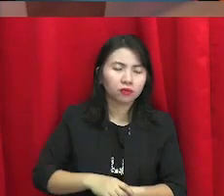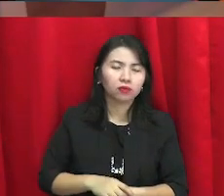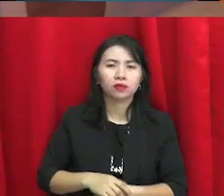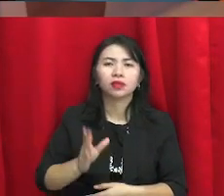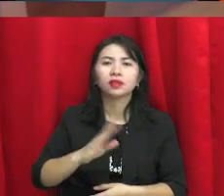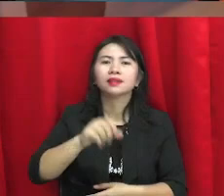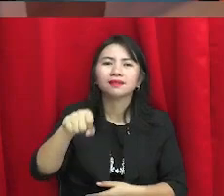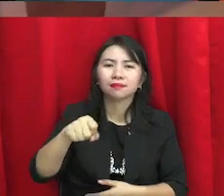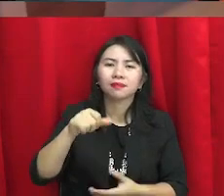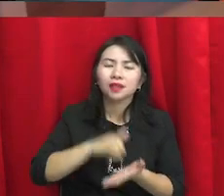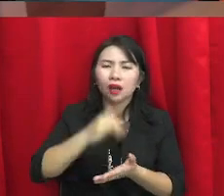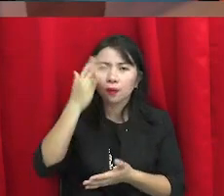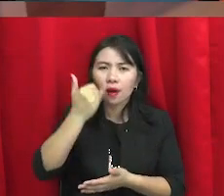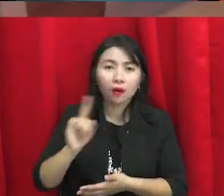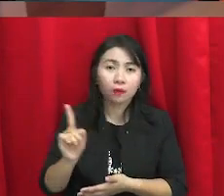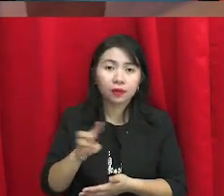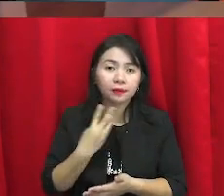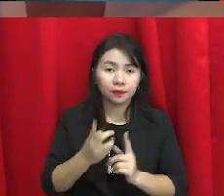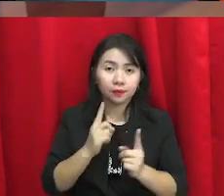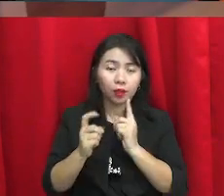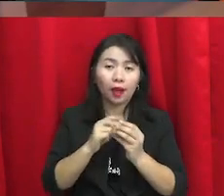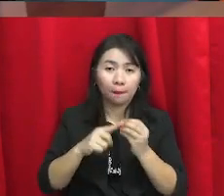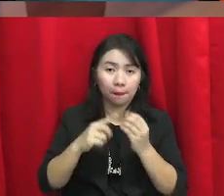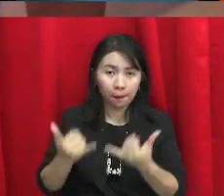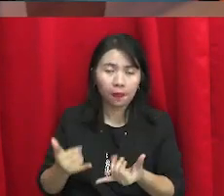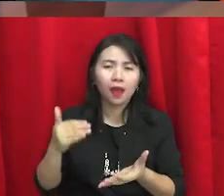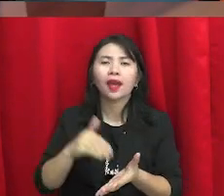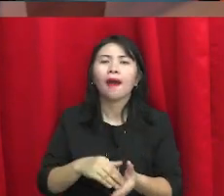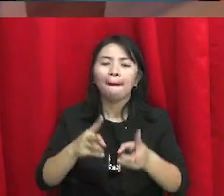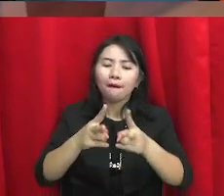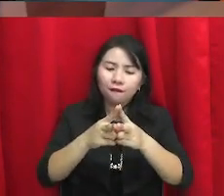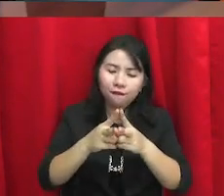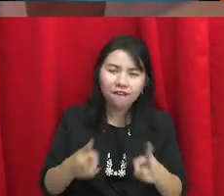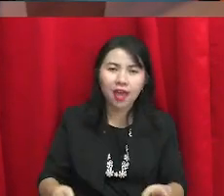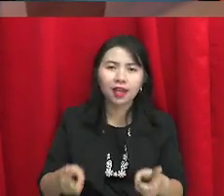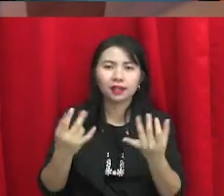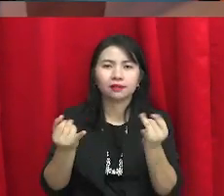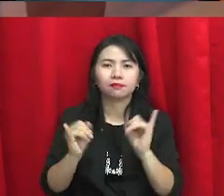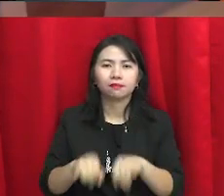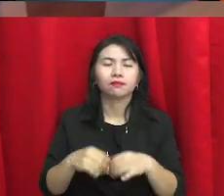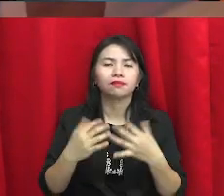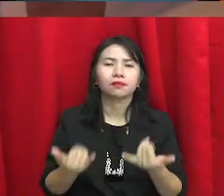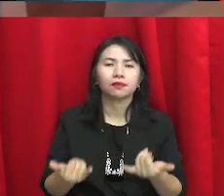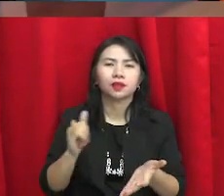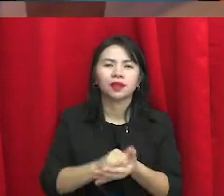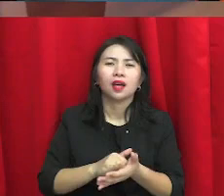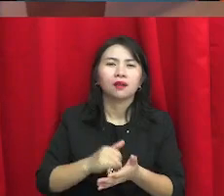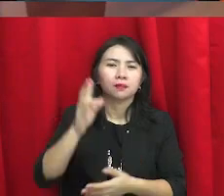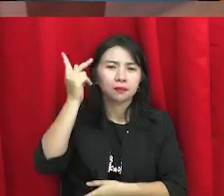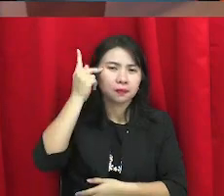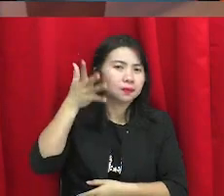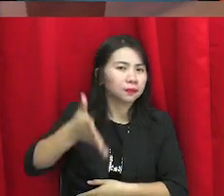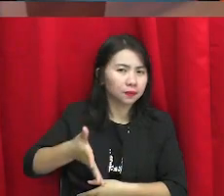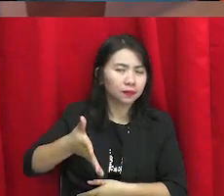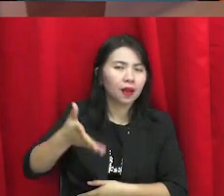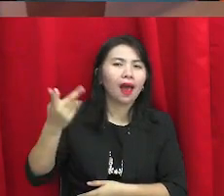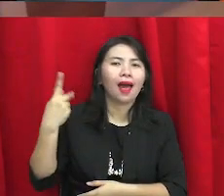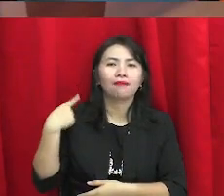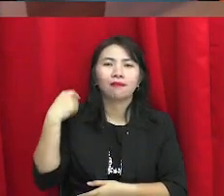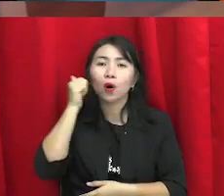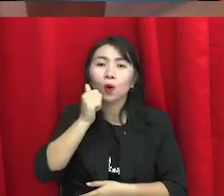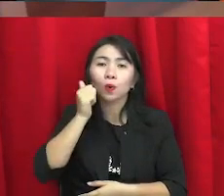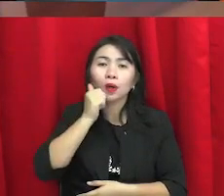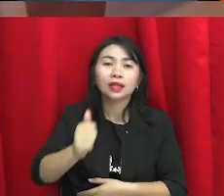natin, last time, pinag-usapan natin dito eh, napaka-importante na yung pastor ay lagi